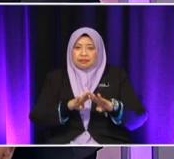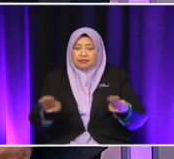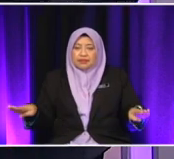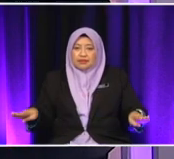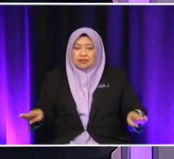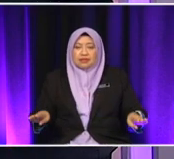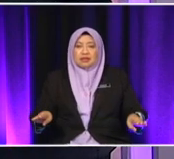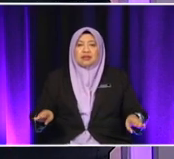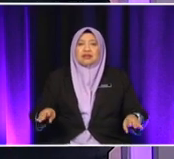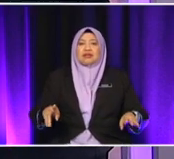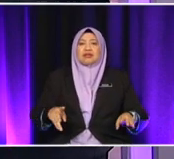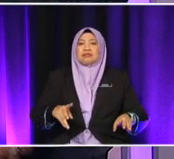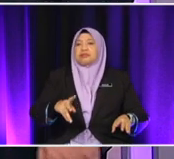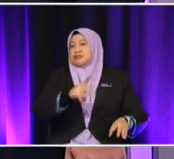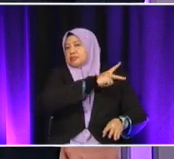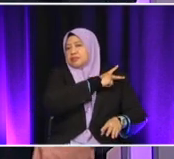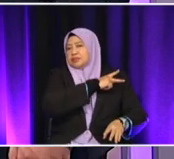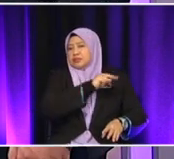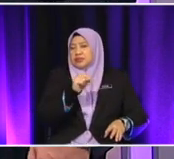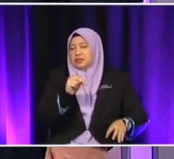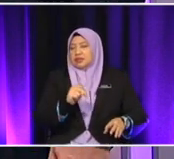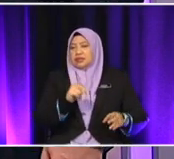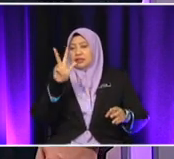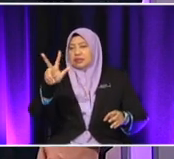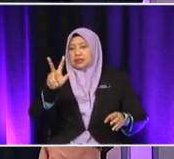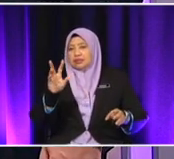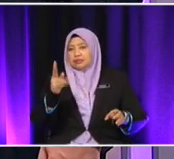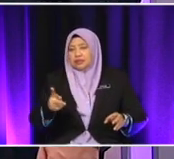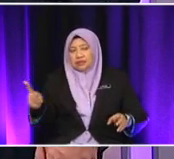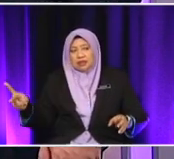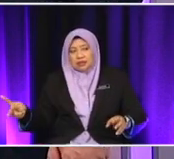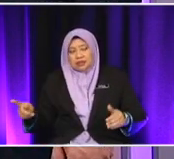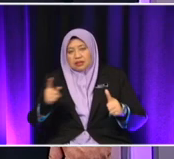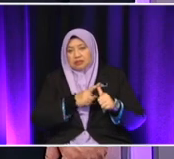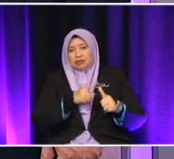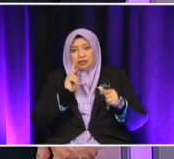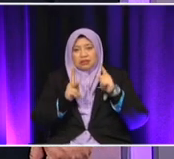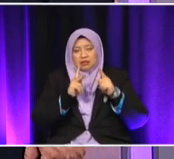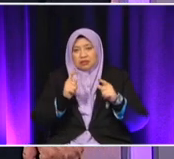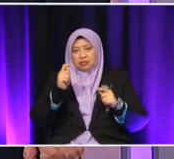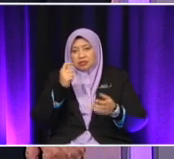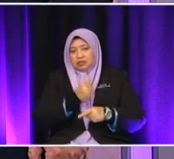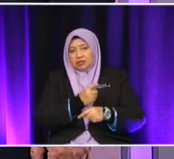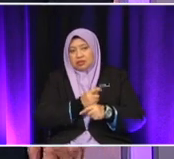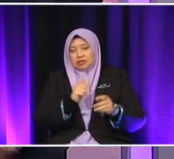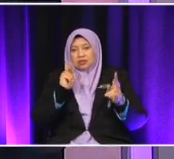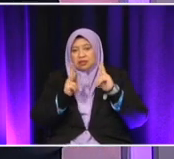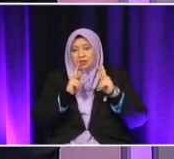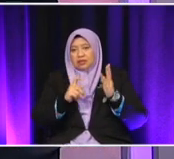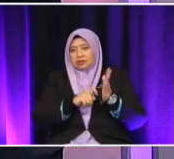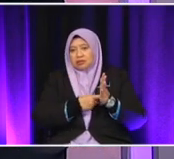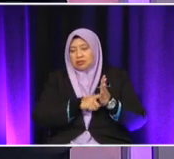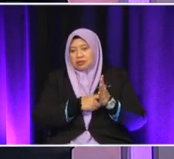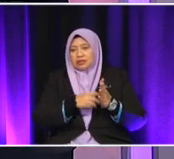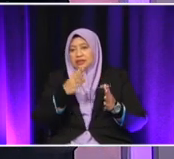saya kata penguasaan tiga perkara oke tadi saya katakan kata tugas kata kunci dan penutup